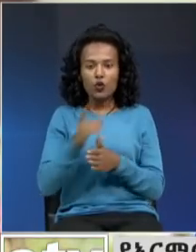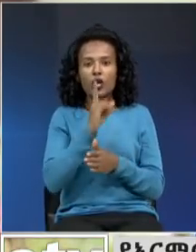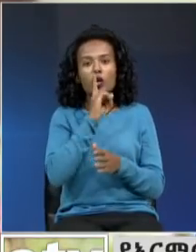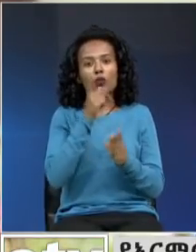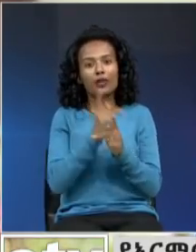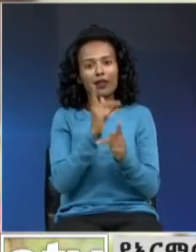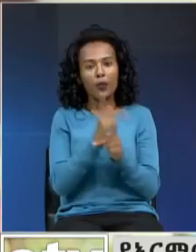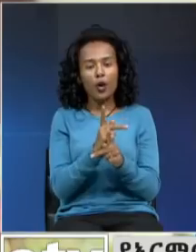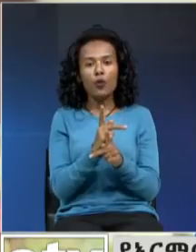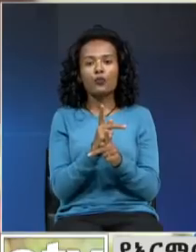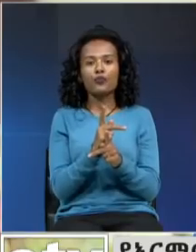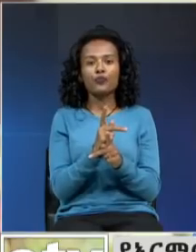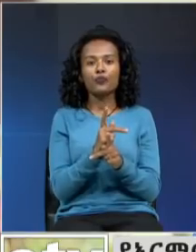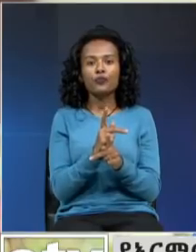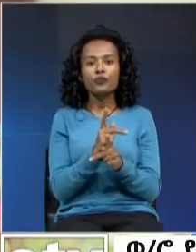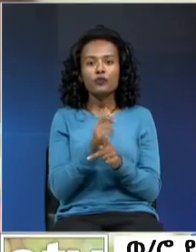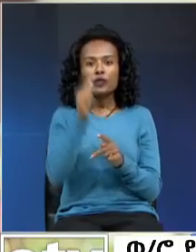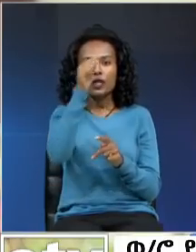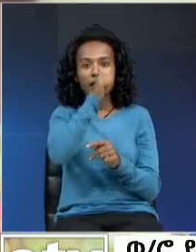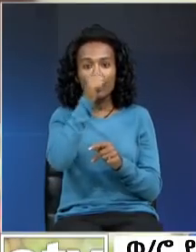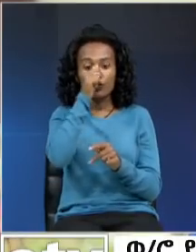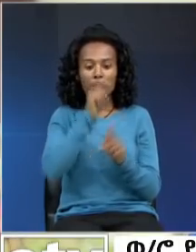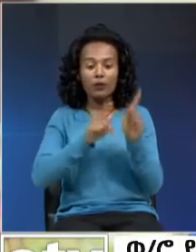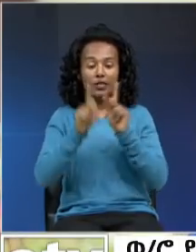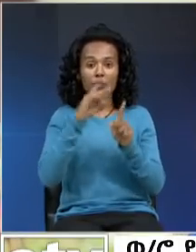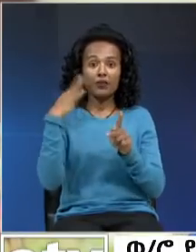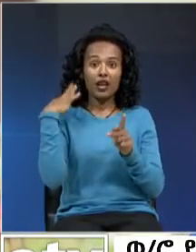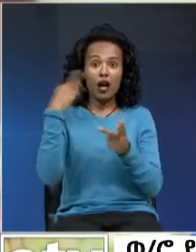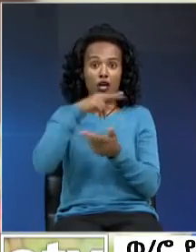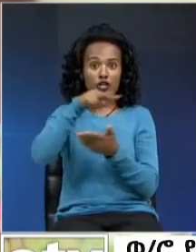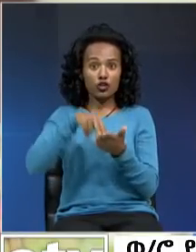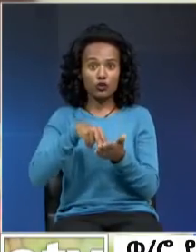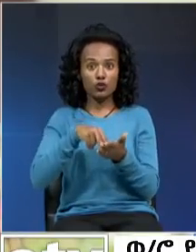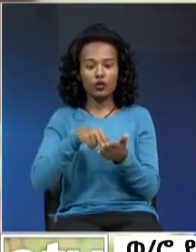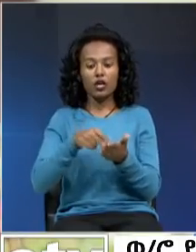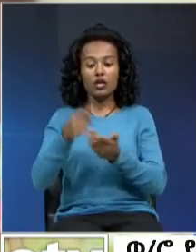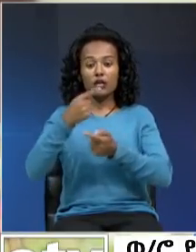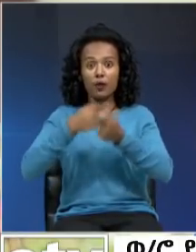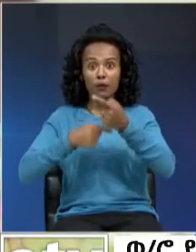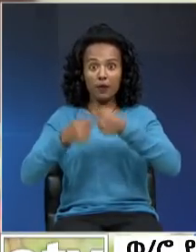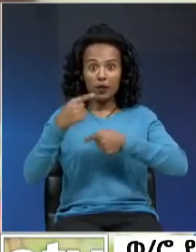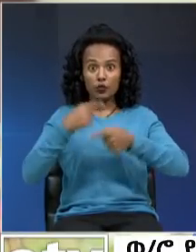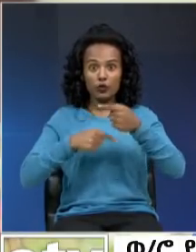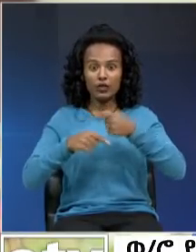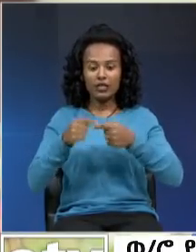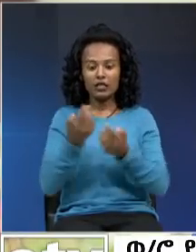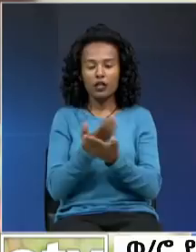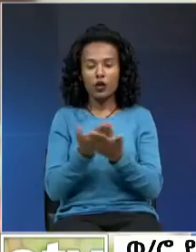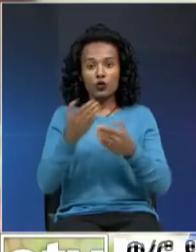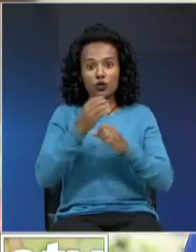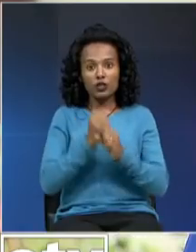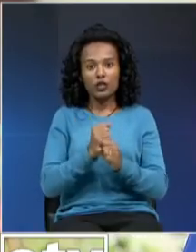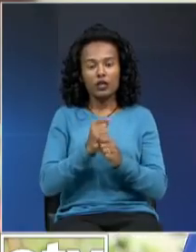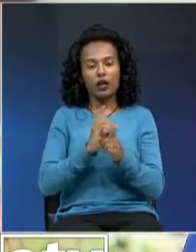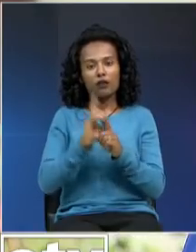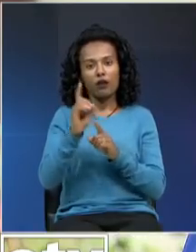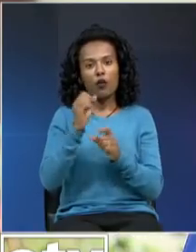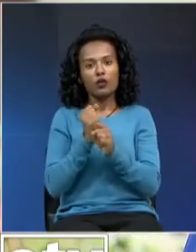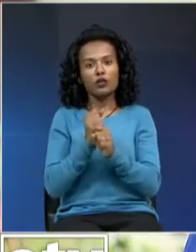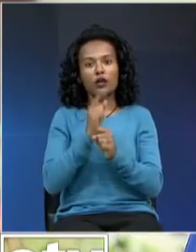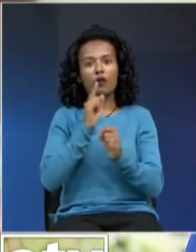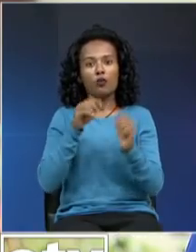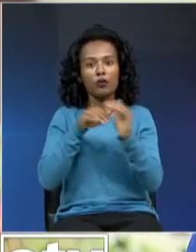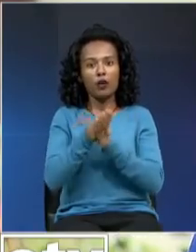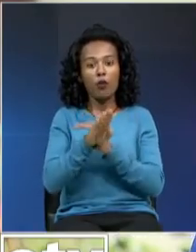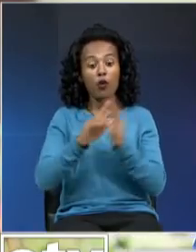ስለዚህ ከኢትዮጵያ የህብረተሰብ ጤና ኢንስቲትዩት የሚመጡልንን እንትኖችን ይዘን ቀጥታ ወደ ስራ መግባት ነው የሚሆነው ማለት